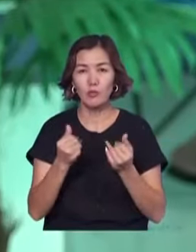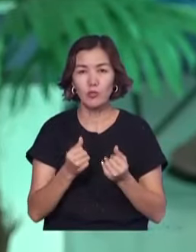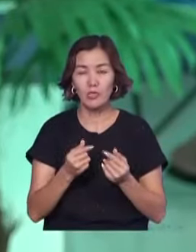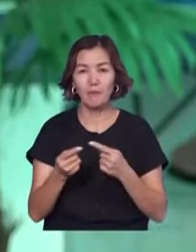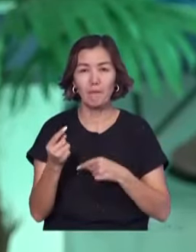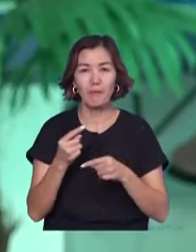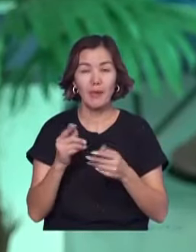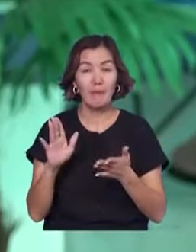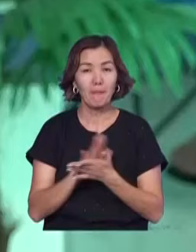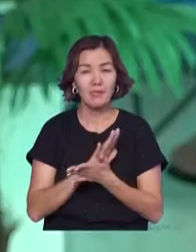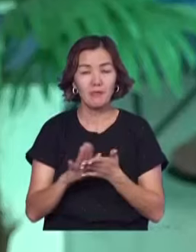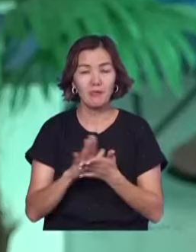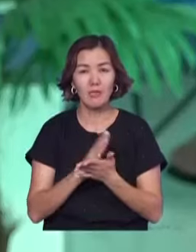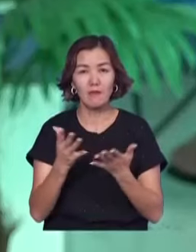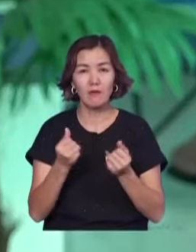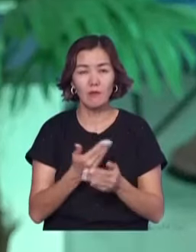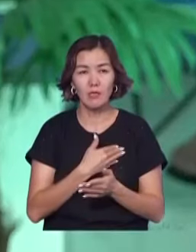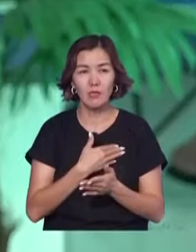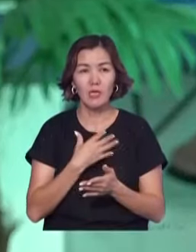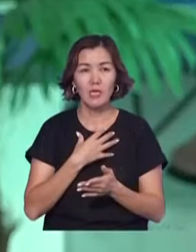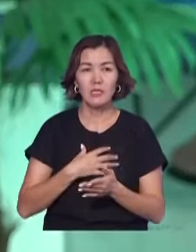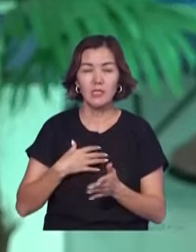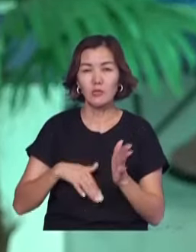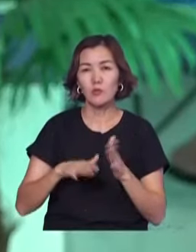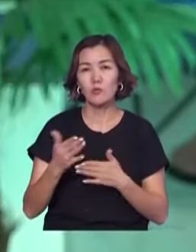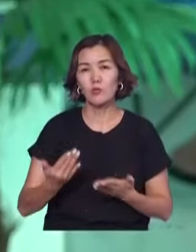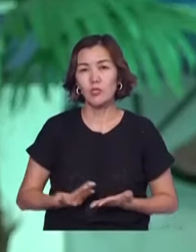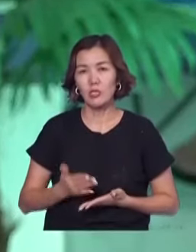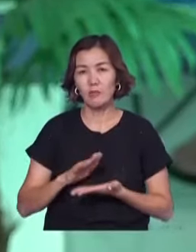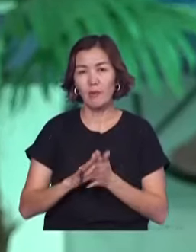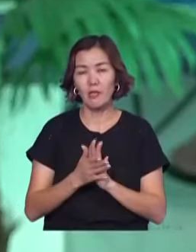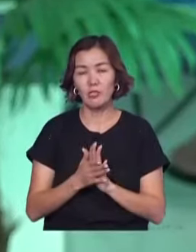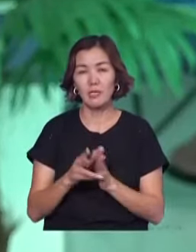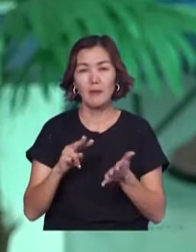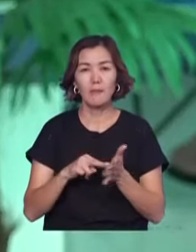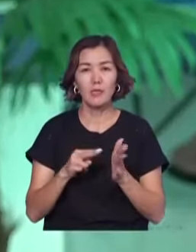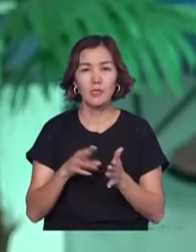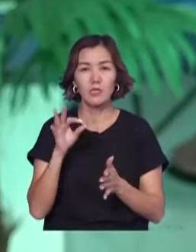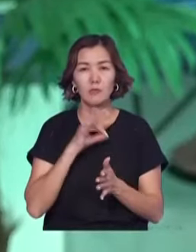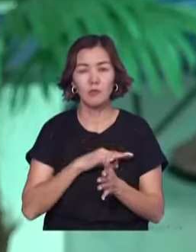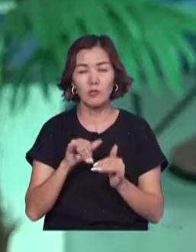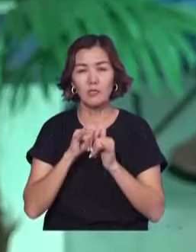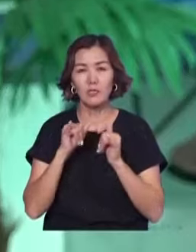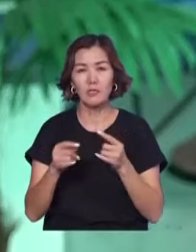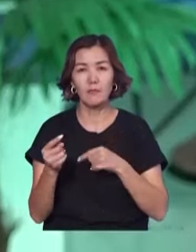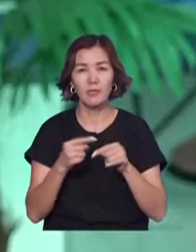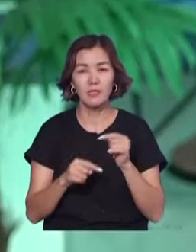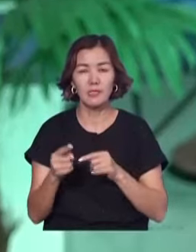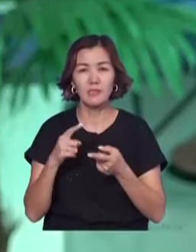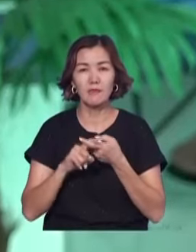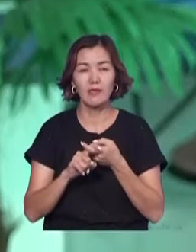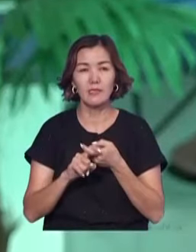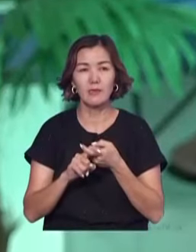безвозвратного гранта, который, как я считаю, мог бы значительно улучшить наше положение. Мы планируем его использовать для развития бизнеса,